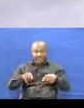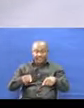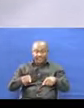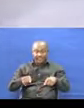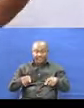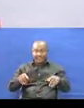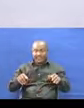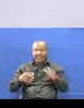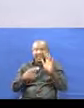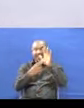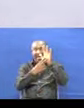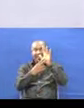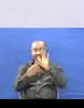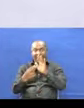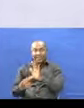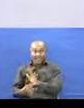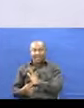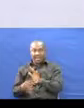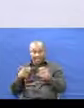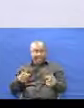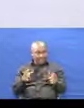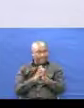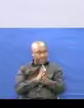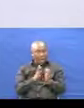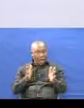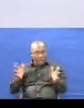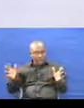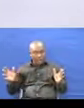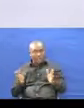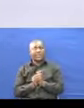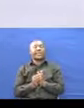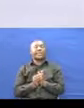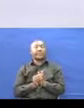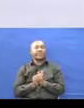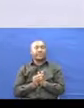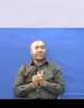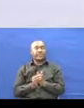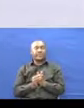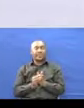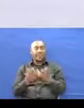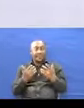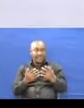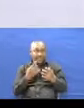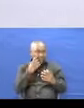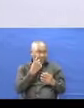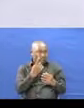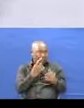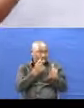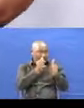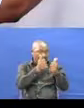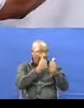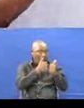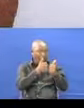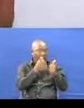ni hili hapa. Saba ya saba. Sasa, ili tupate sehemu ambayo bado haijalimwa,